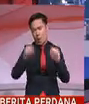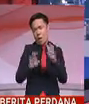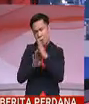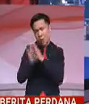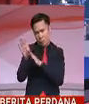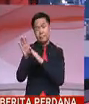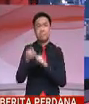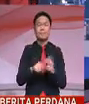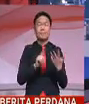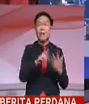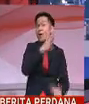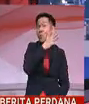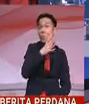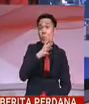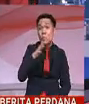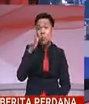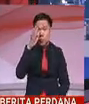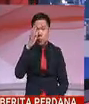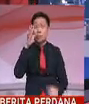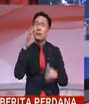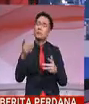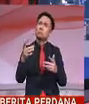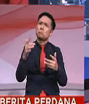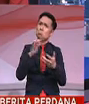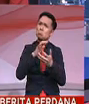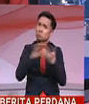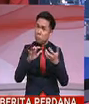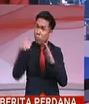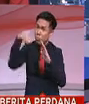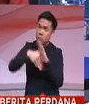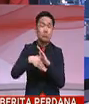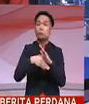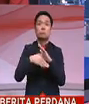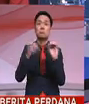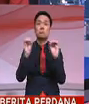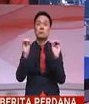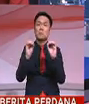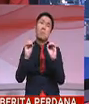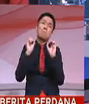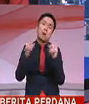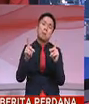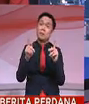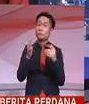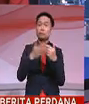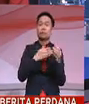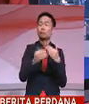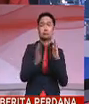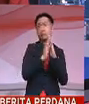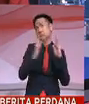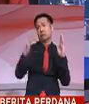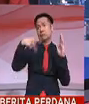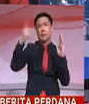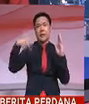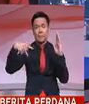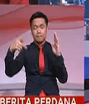Sektor pertanian pula antara perniagaan yang tidak terjejas meski melalui pelbagai fasa Perintah Kawalan Pergerakan PKP. Menurut Ketua